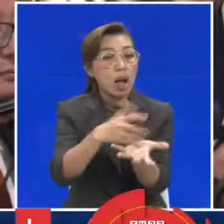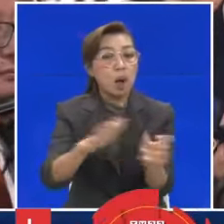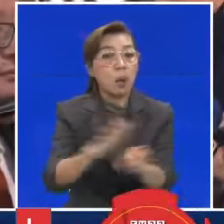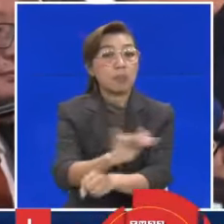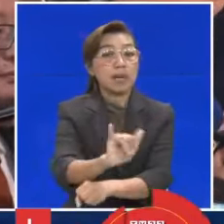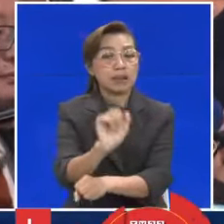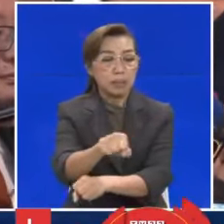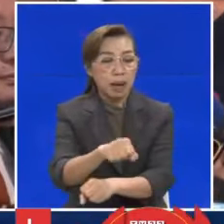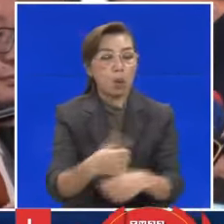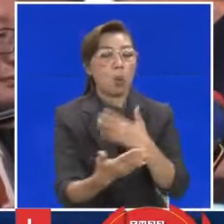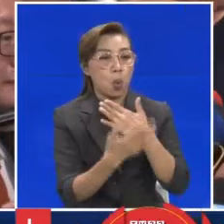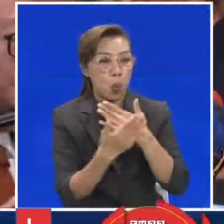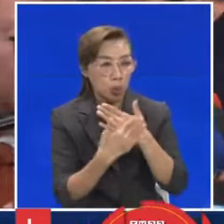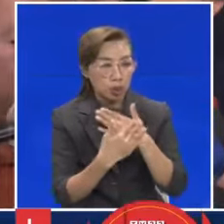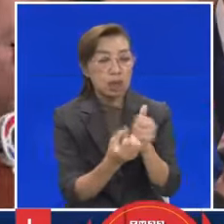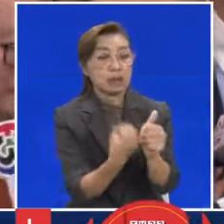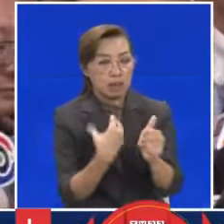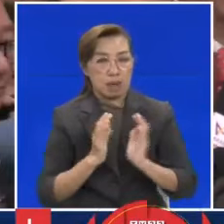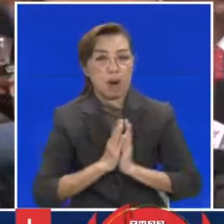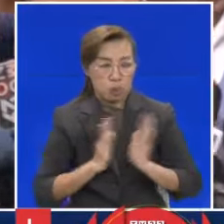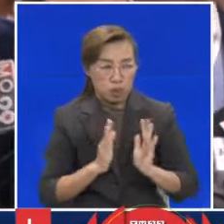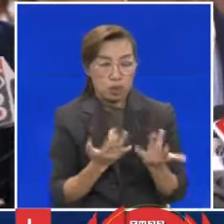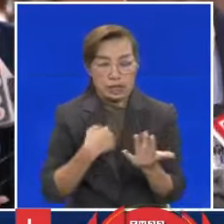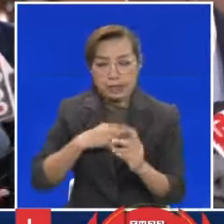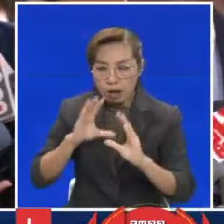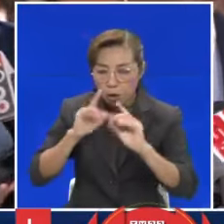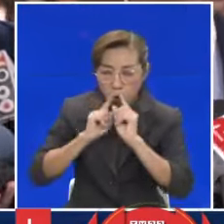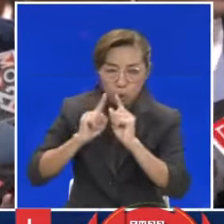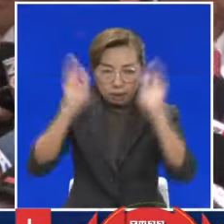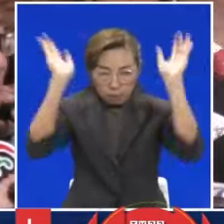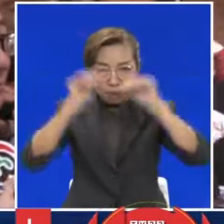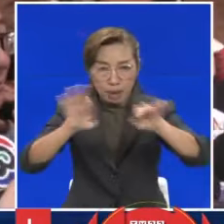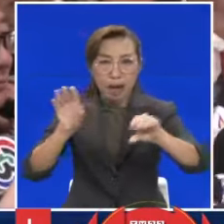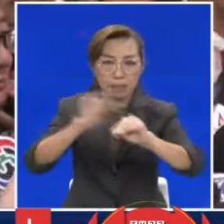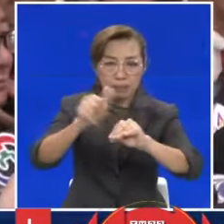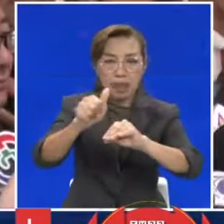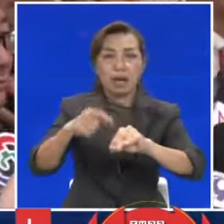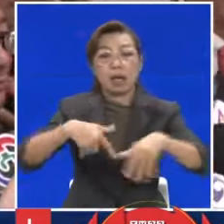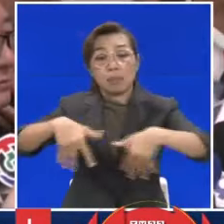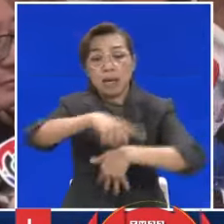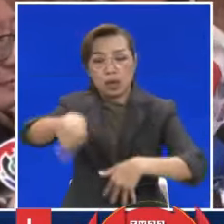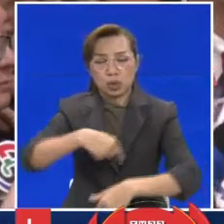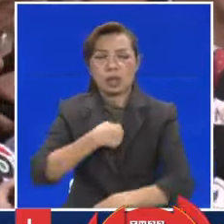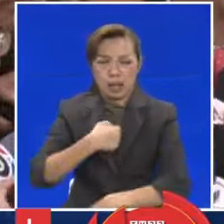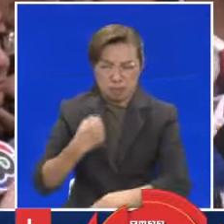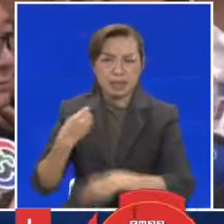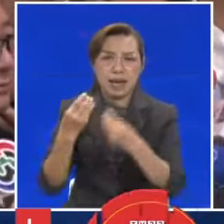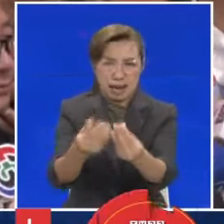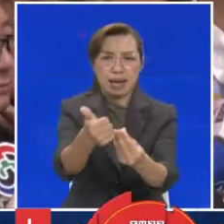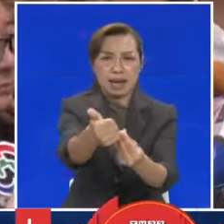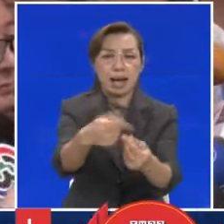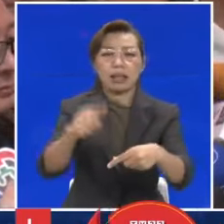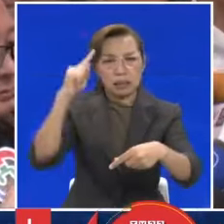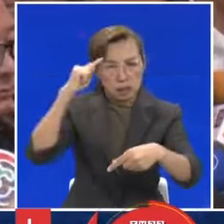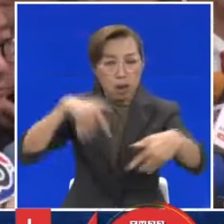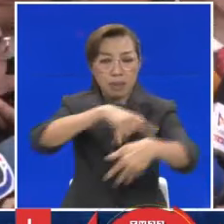ำเตือนขอบคุณสำหรับคำแนะนำเดี๋ยวเราก็จะไปพูดคุยให้เยอะขึ้นครับเราให้ความมั่นใจประชาชนอยู่แล้วครับนะครับแล้วผมเชื่อว่าประชาชนก็มั่นใจว่